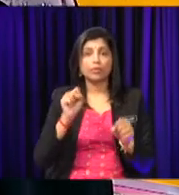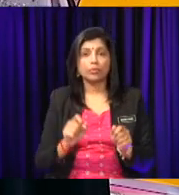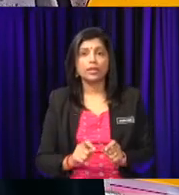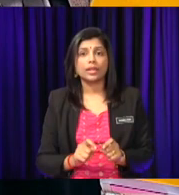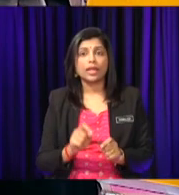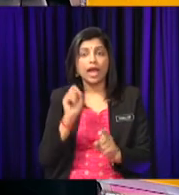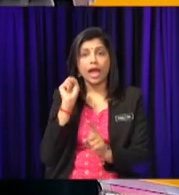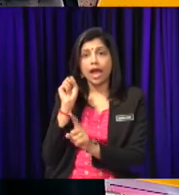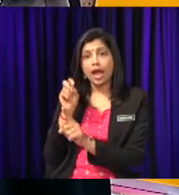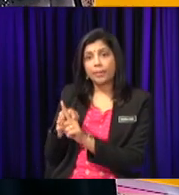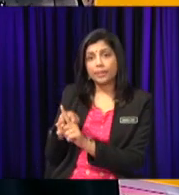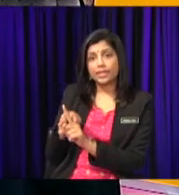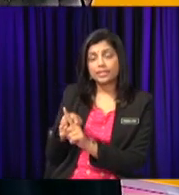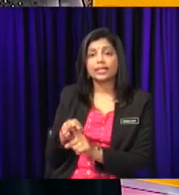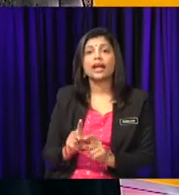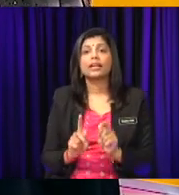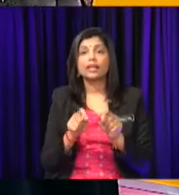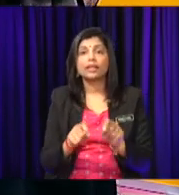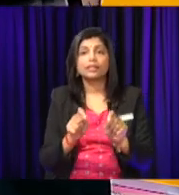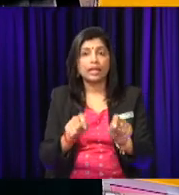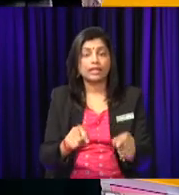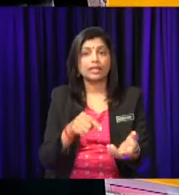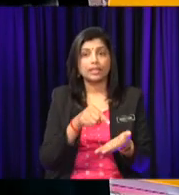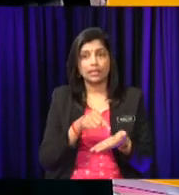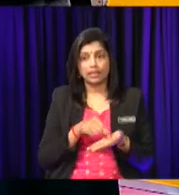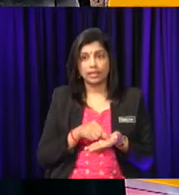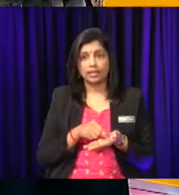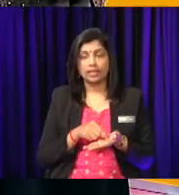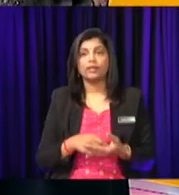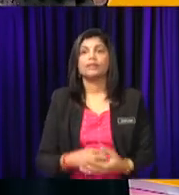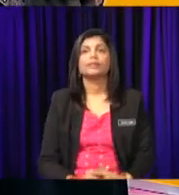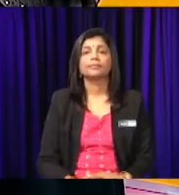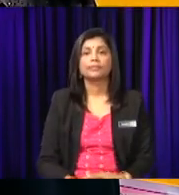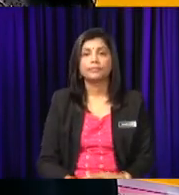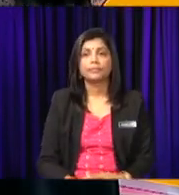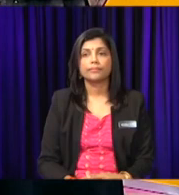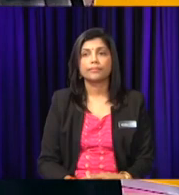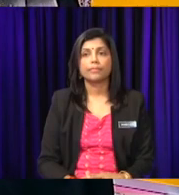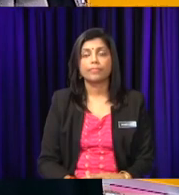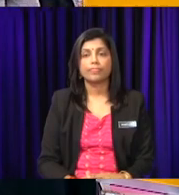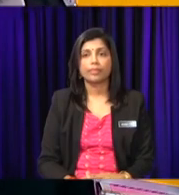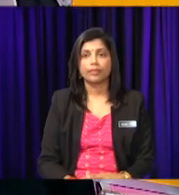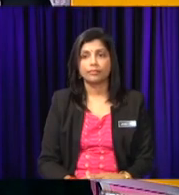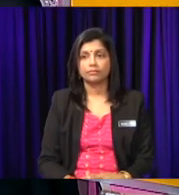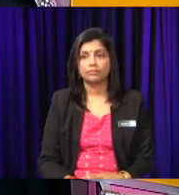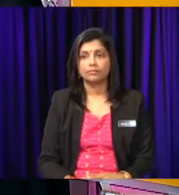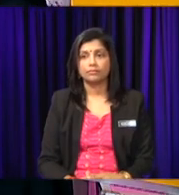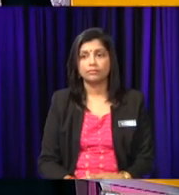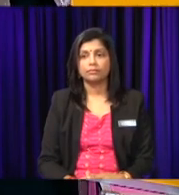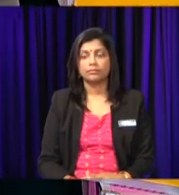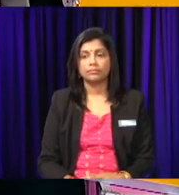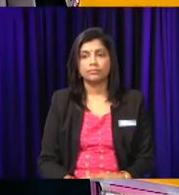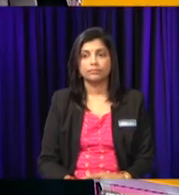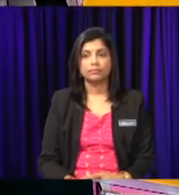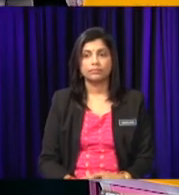berdasarkan dua bahan maknanya bahan itu tak akan hadir tunggal mereka perlu ada dua ataupun lebih baik kita